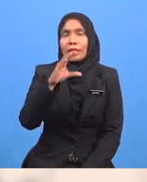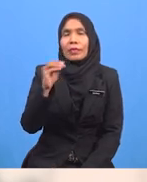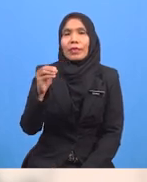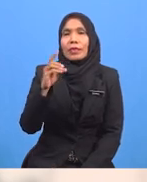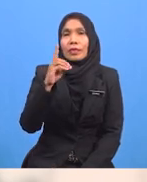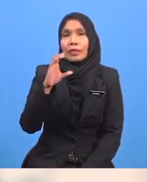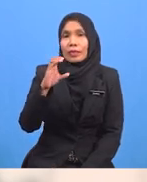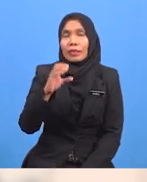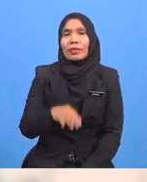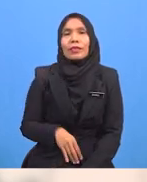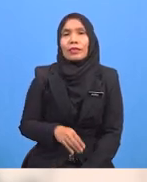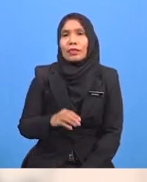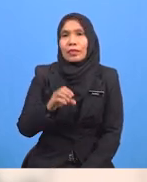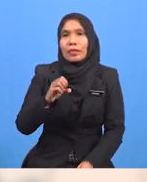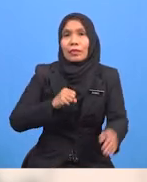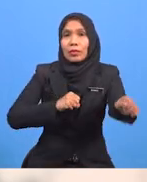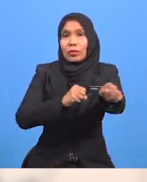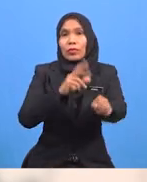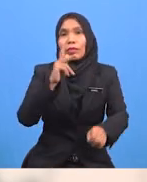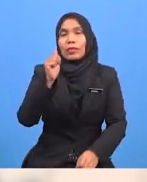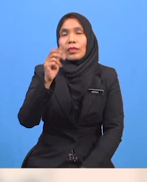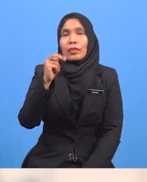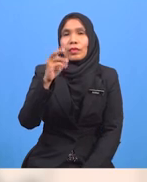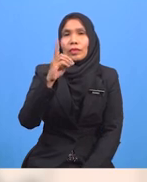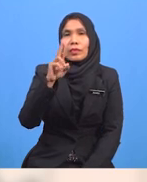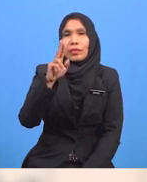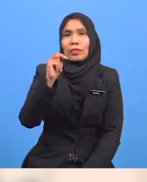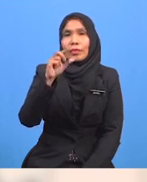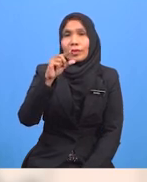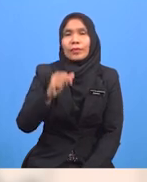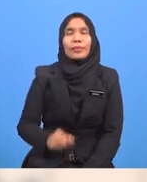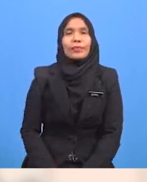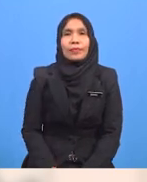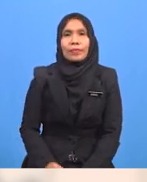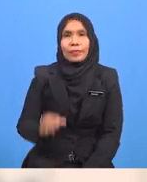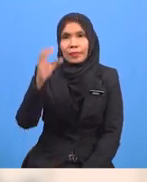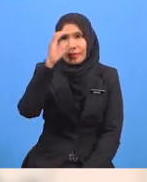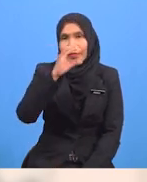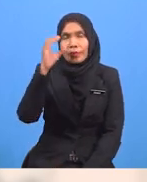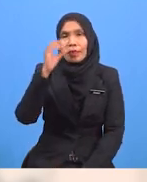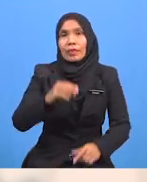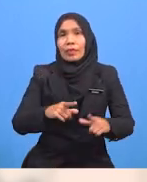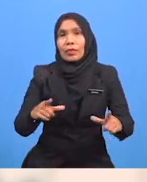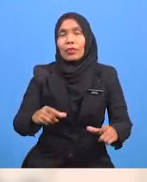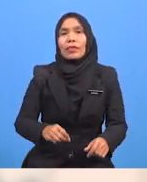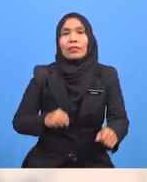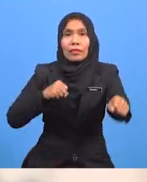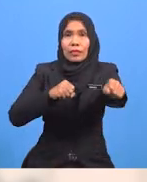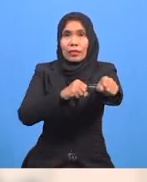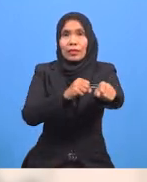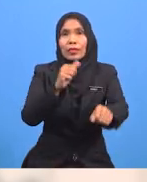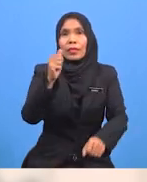sudutkan dong Hai Mari kita lihat contoh pertama Cari luas segitiga ABC